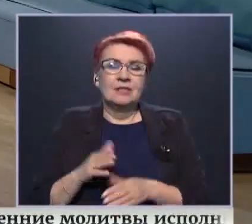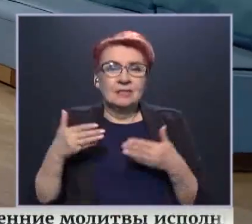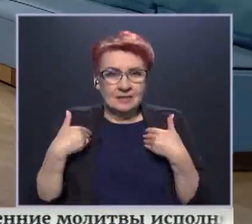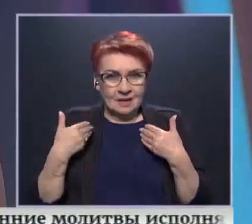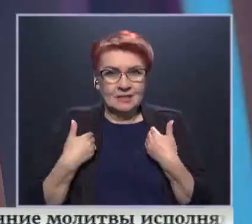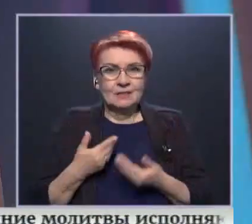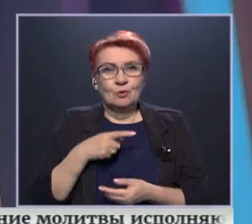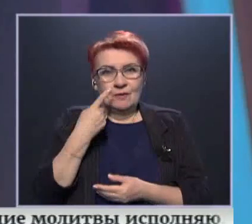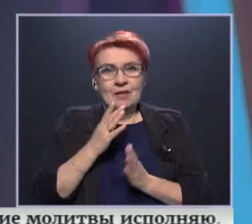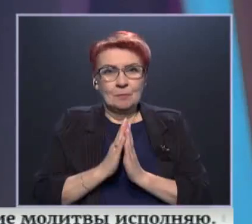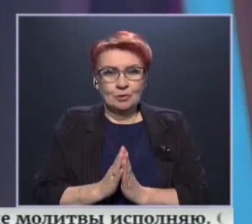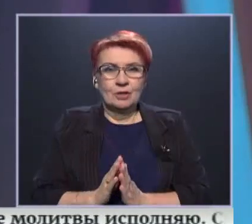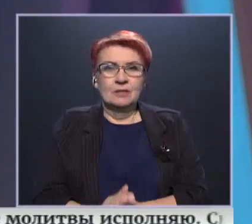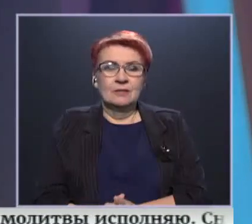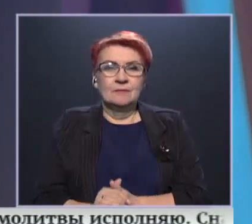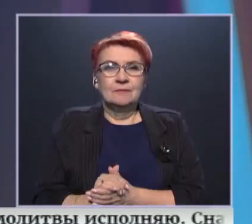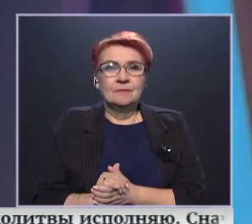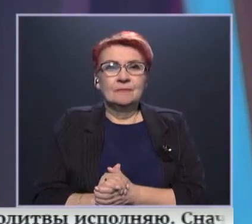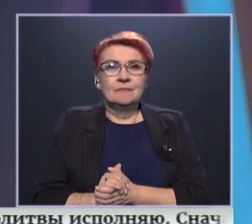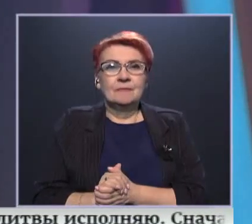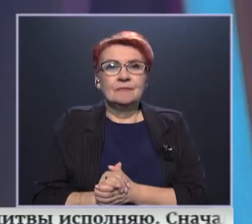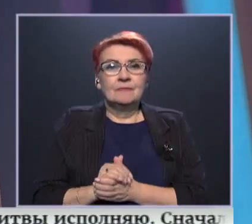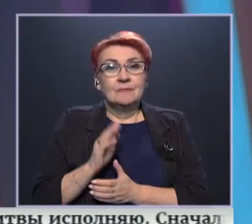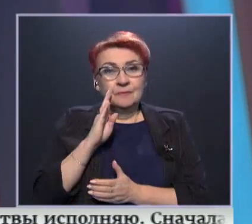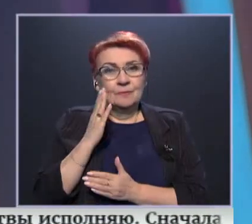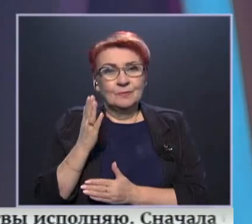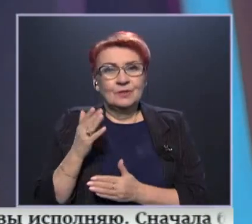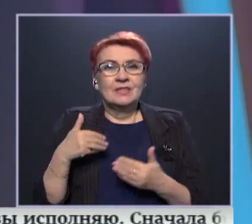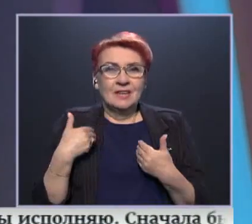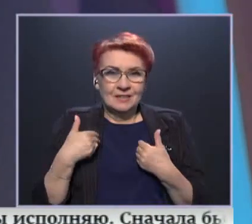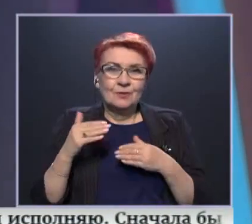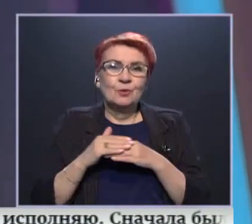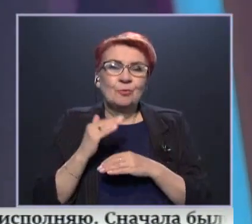Здравствуйте, говорите, пожалуйста. Добрый вечер. Алло, добрый вечер. Здравствуйте.